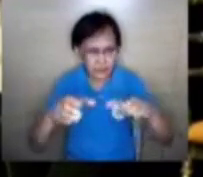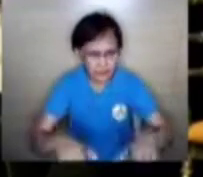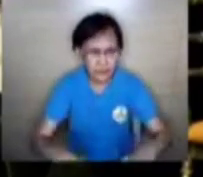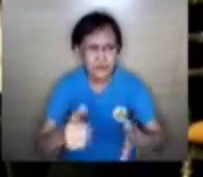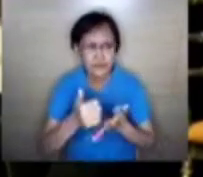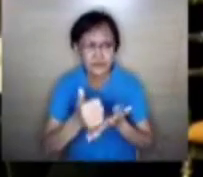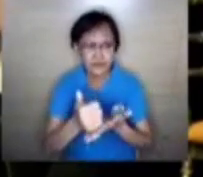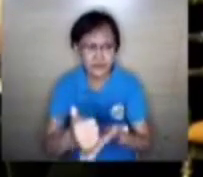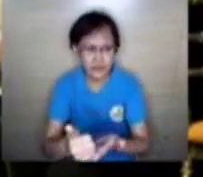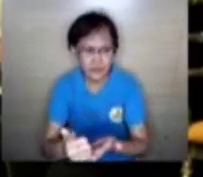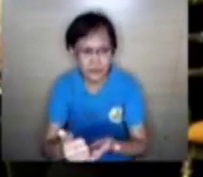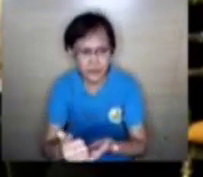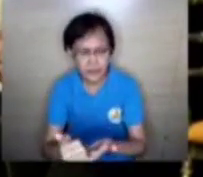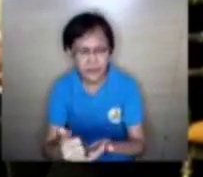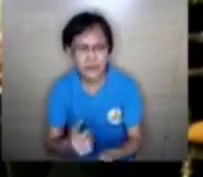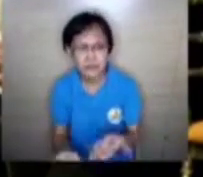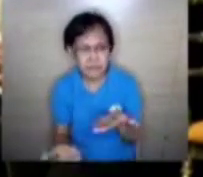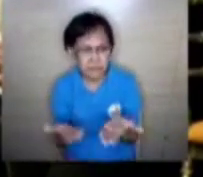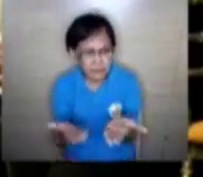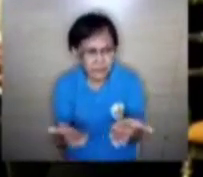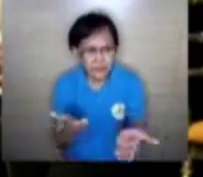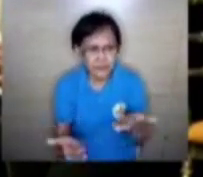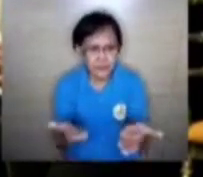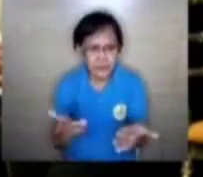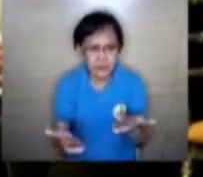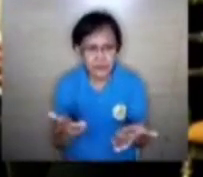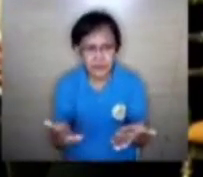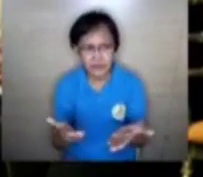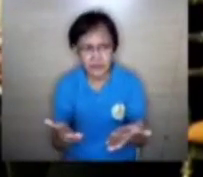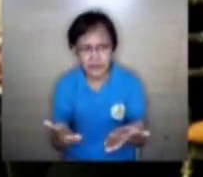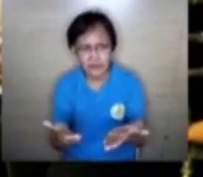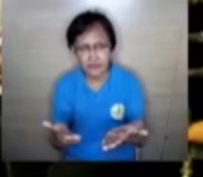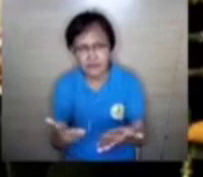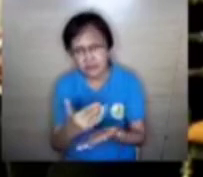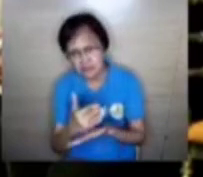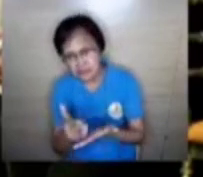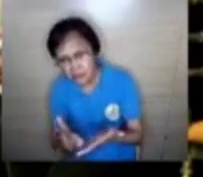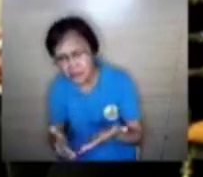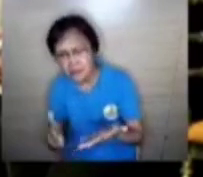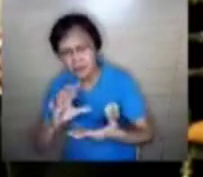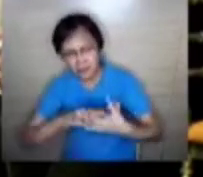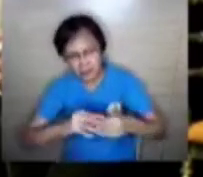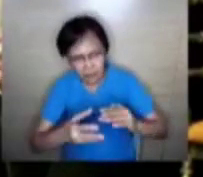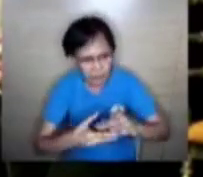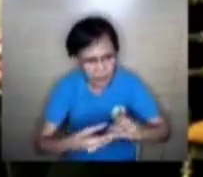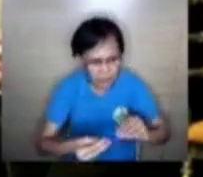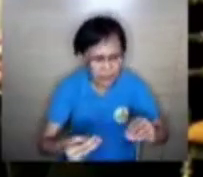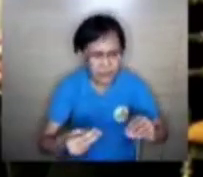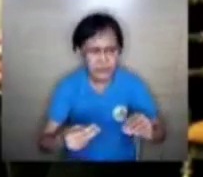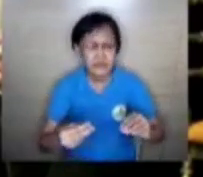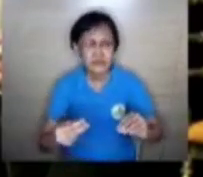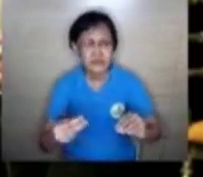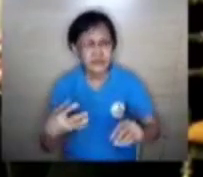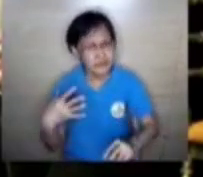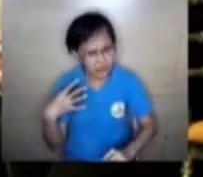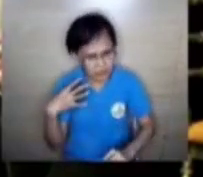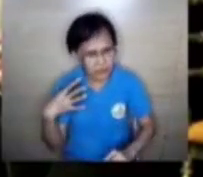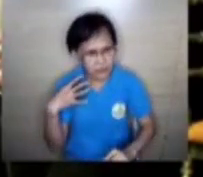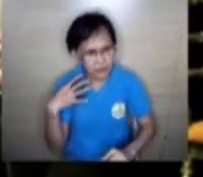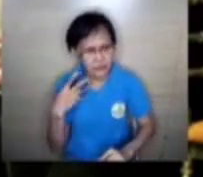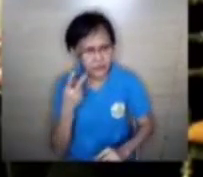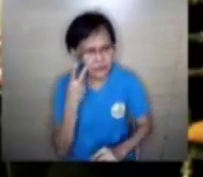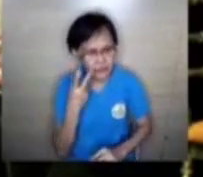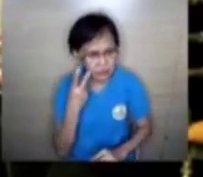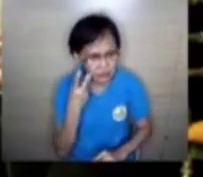Alam nyo, yung iba kasi, baka naiingit, gagawa ng kwento, pero tingnan nyo na lang po. Kung